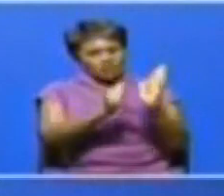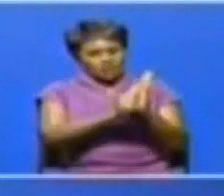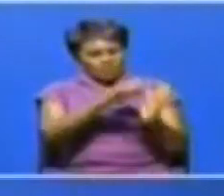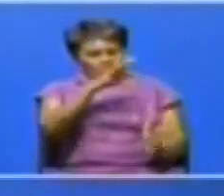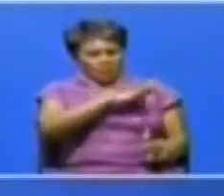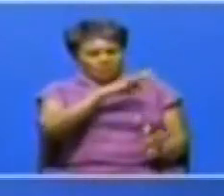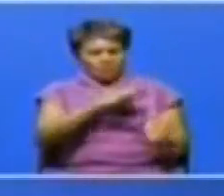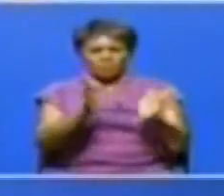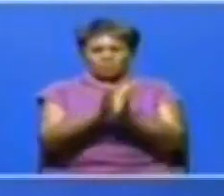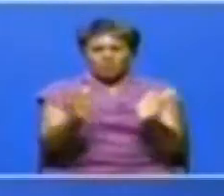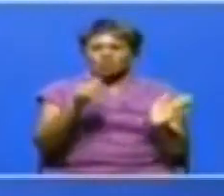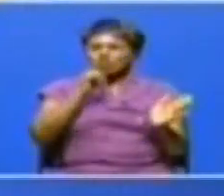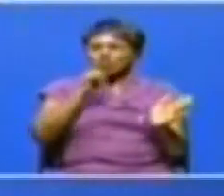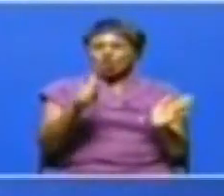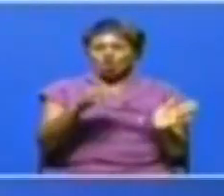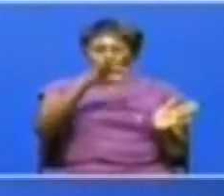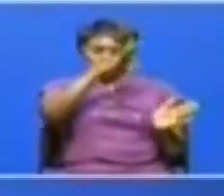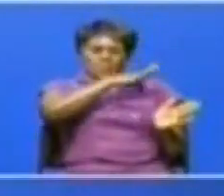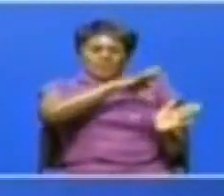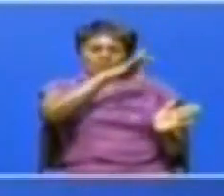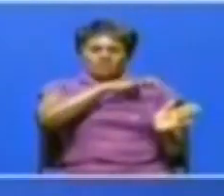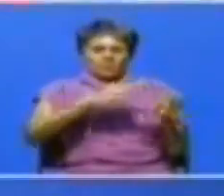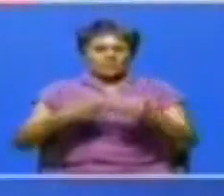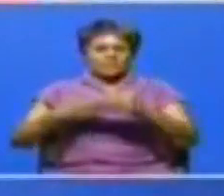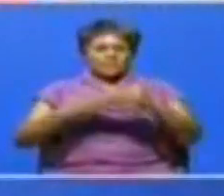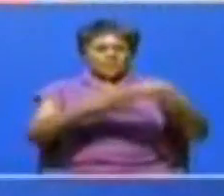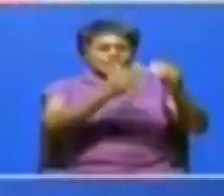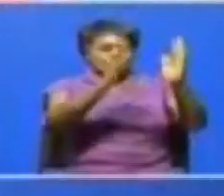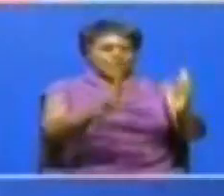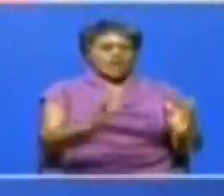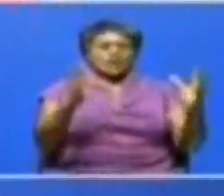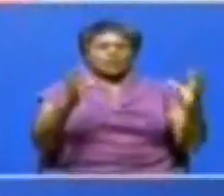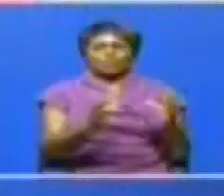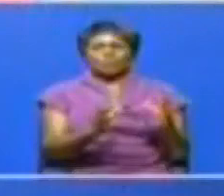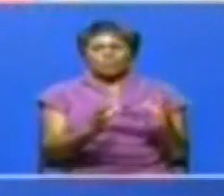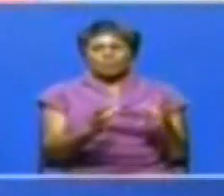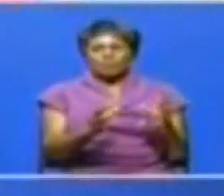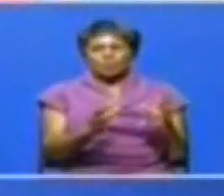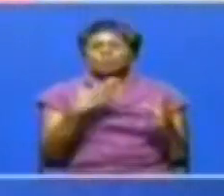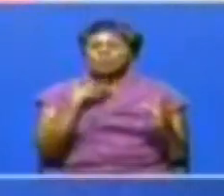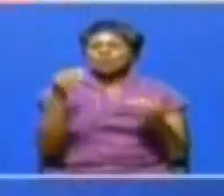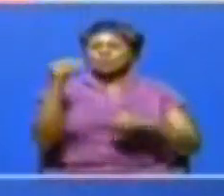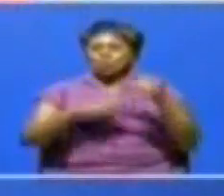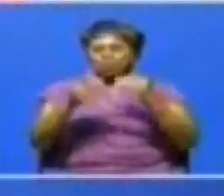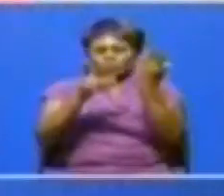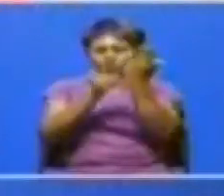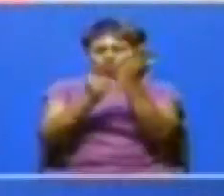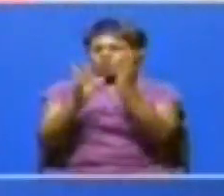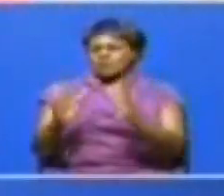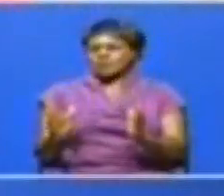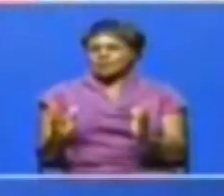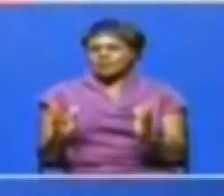itamfaa mwananchi, bali si kumfaa yule kiongozi wa chama au chama chenu binafsi? Naona daktari pia ulitaka kuchangia. Umekuwa